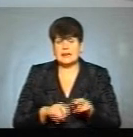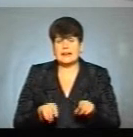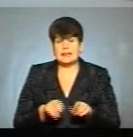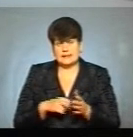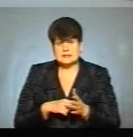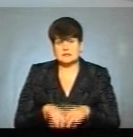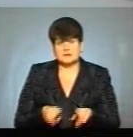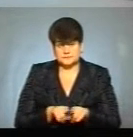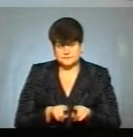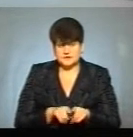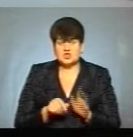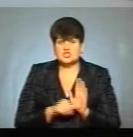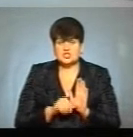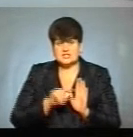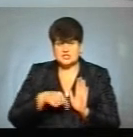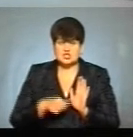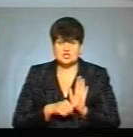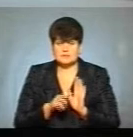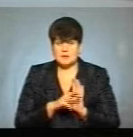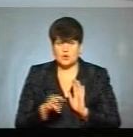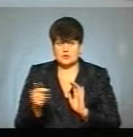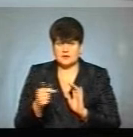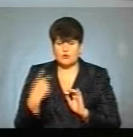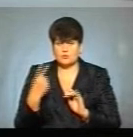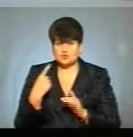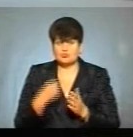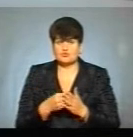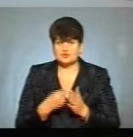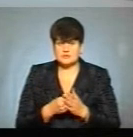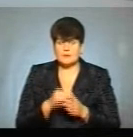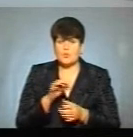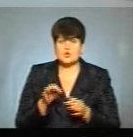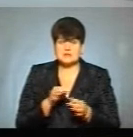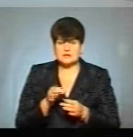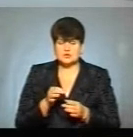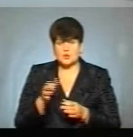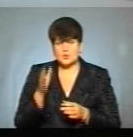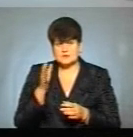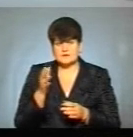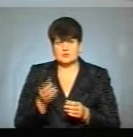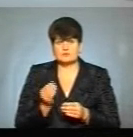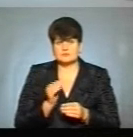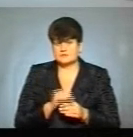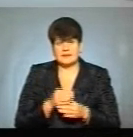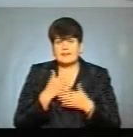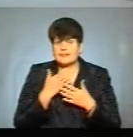що 6,6 мільйона гривень у обласному бюджеті по залишках освітньої субвенції